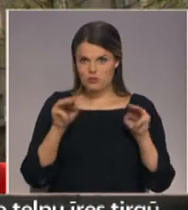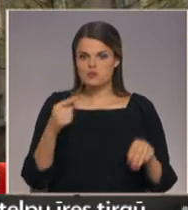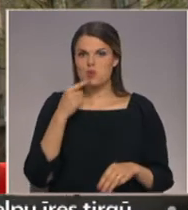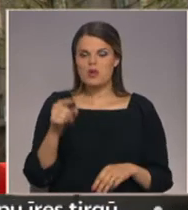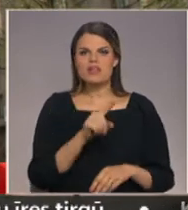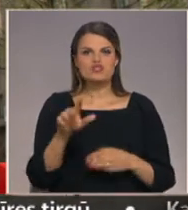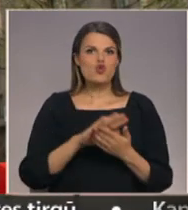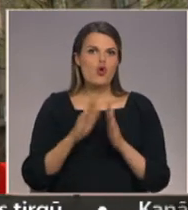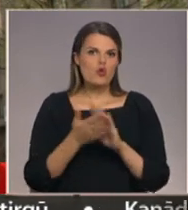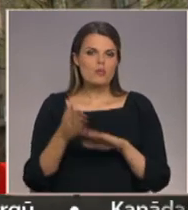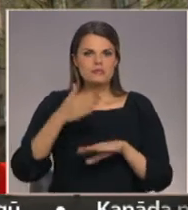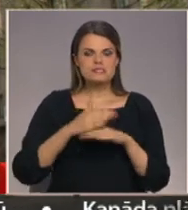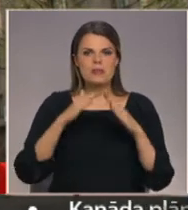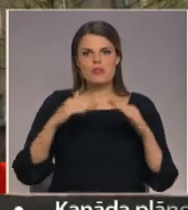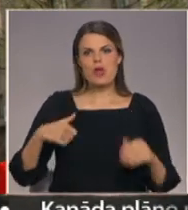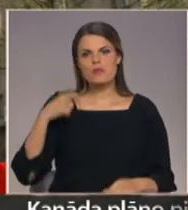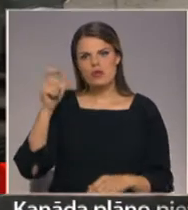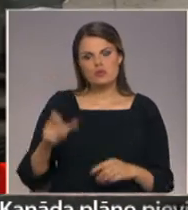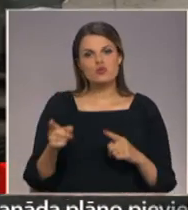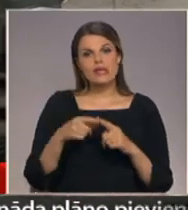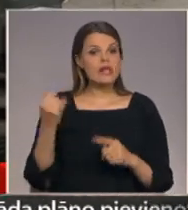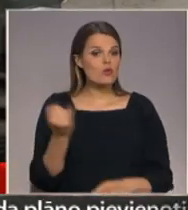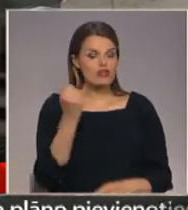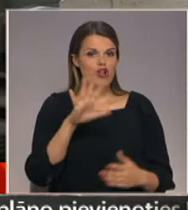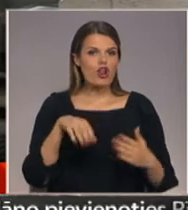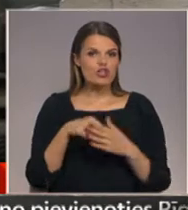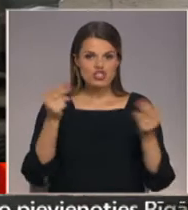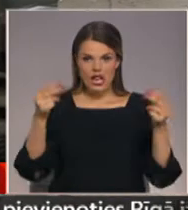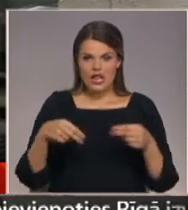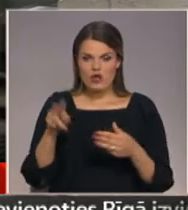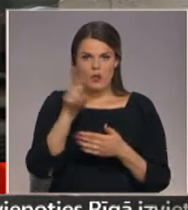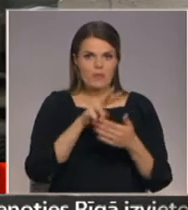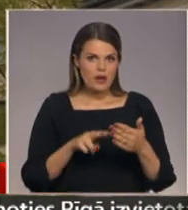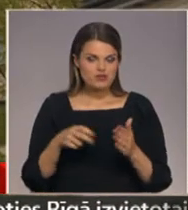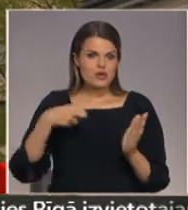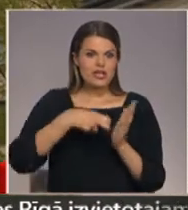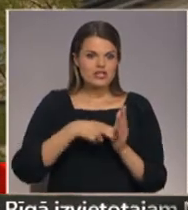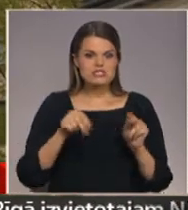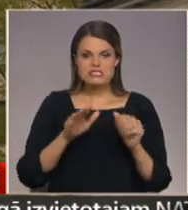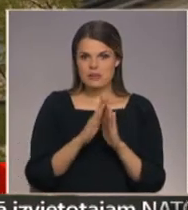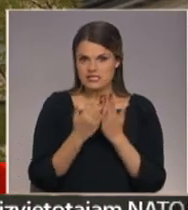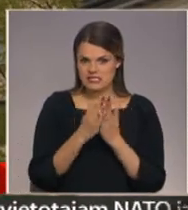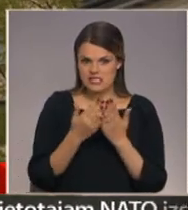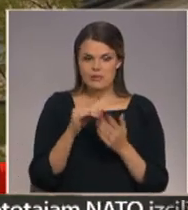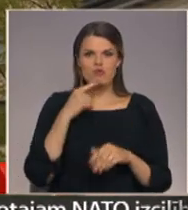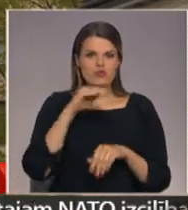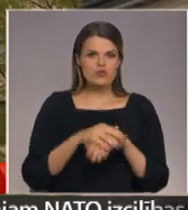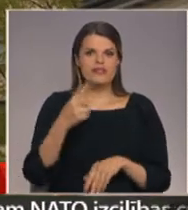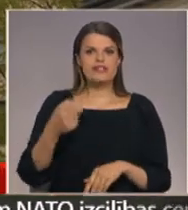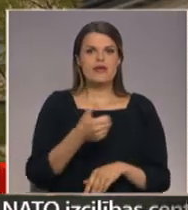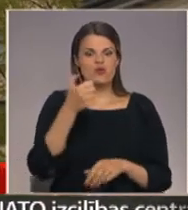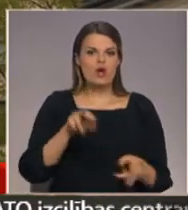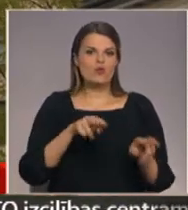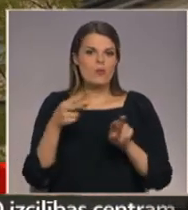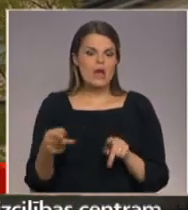tas ir kompromiss starp namīpašnieku un īrnieku interesēm. Līdzinējo līgumu pārskatīšanai un reģistrēšanai zemesgrāmatā noteikts 2 gadu pārejas